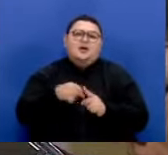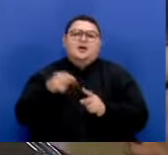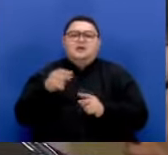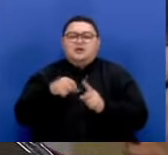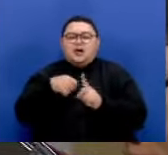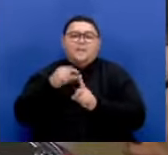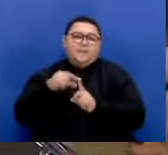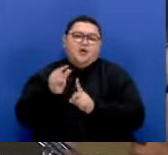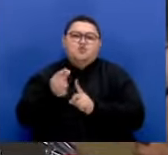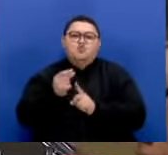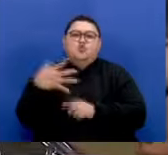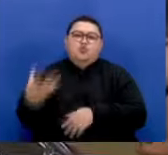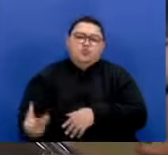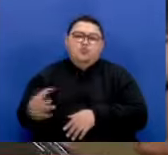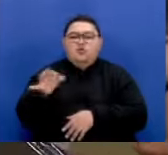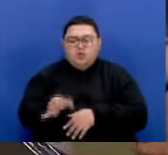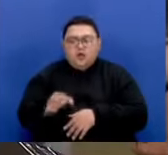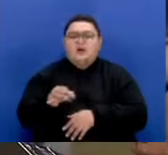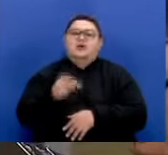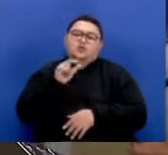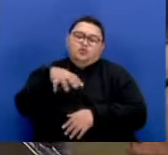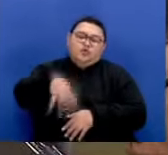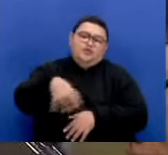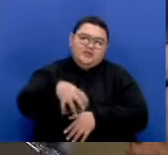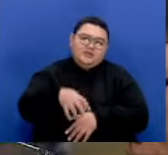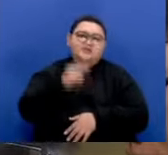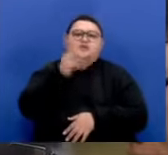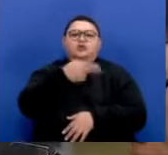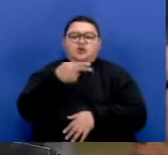Kota, KPU Provinsi, dan KPU RI, dan saat ini sedang berlangsung rekapitulasi berjenjang tersebut.